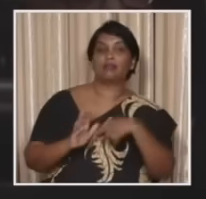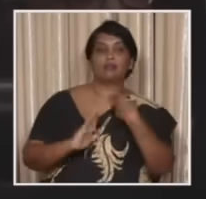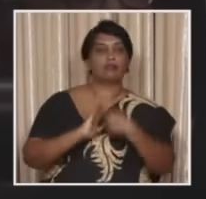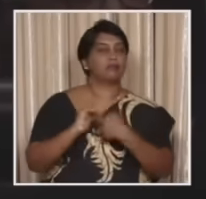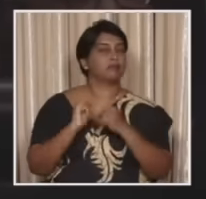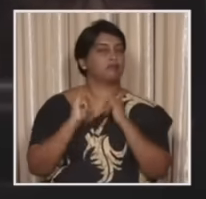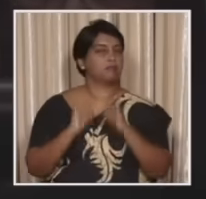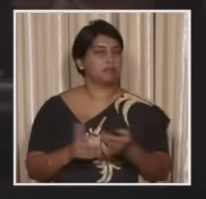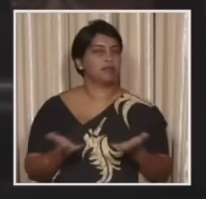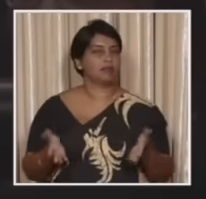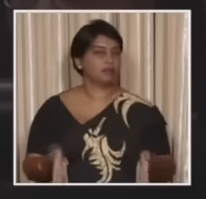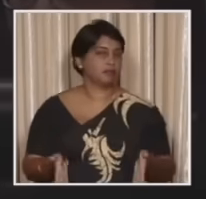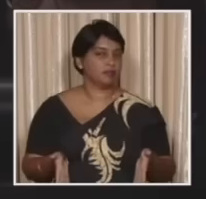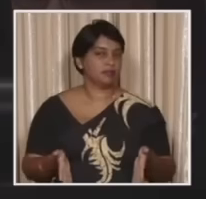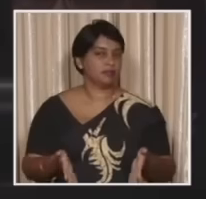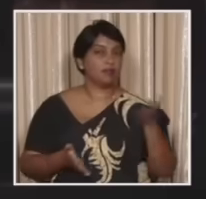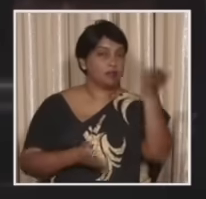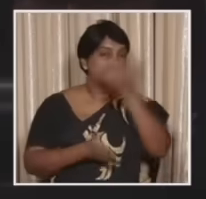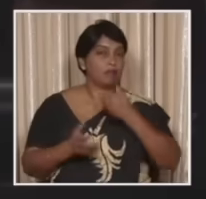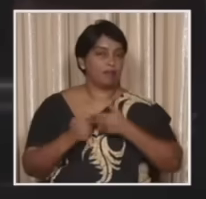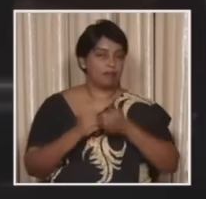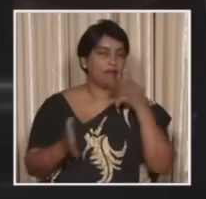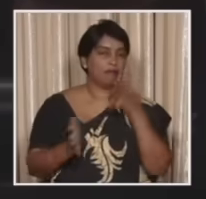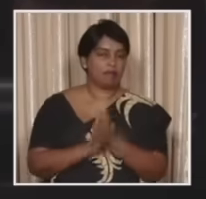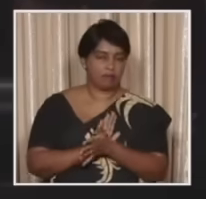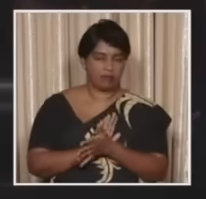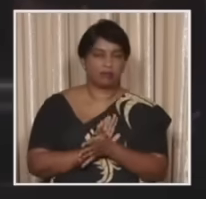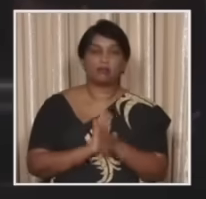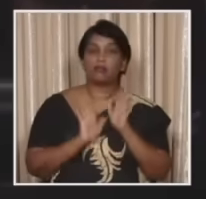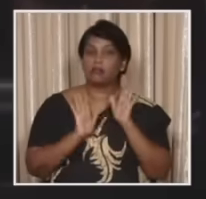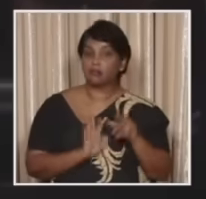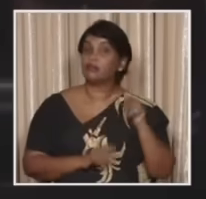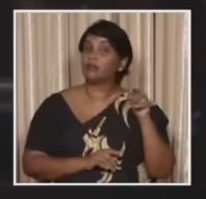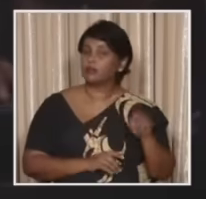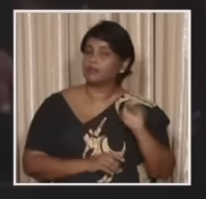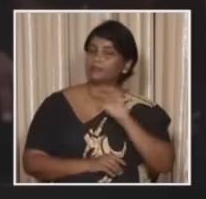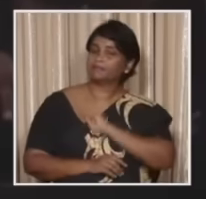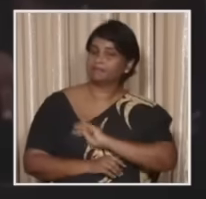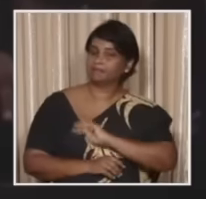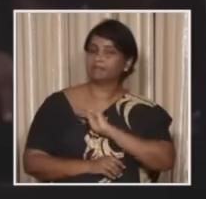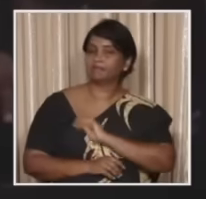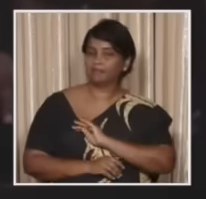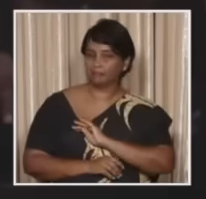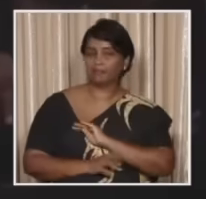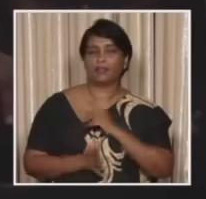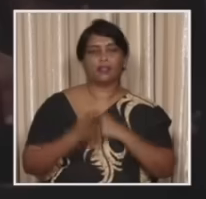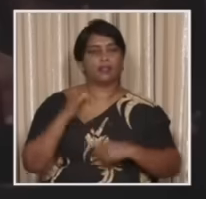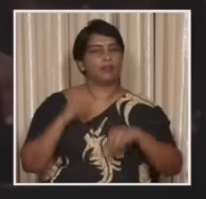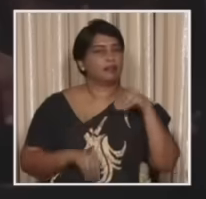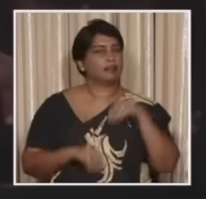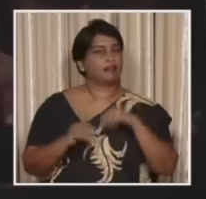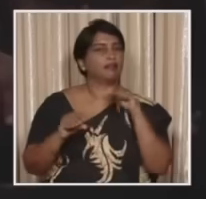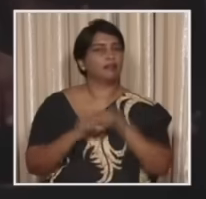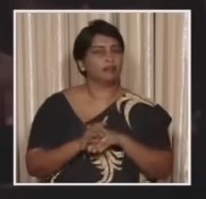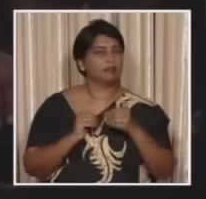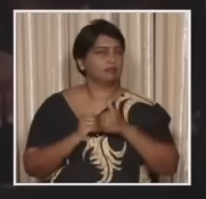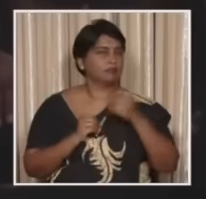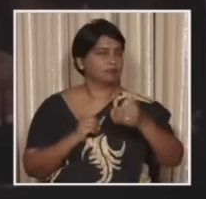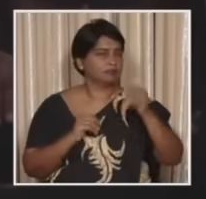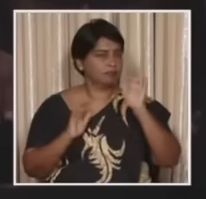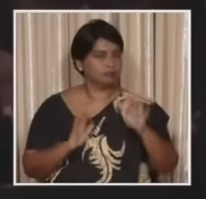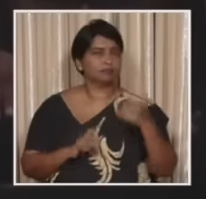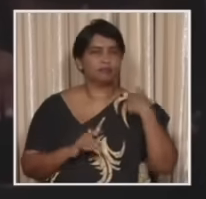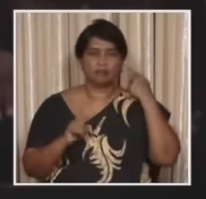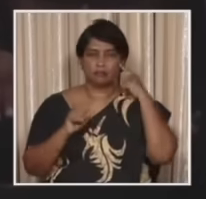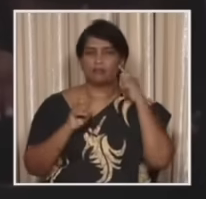වෙලා තිබෙනවා. ඒක ඔබේ අපේ වැරදි වෙන්න ඇති. ඒ නිසා මේවා ඉවසගෙන දේශපාලනය තුළ තවත් ඉදිරියට යනවද නැද්ද කියන